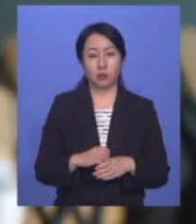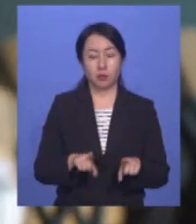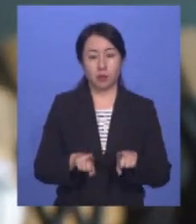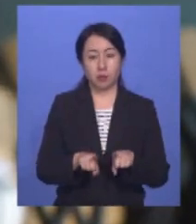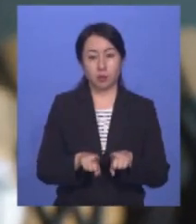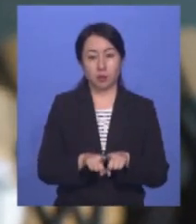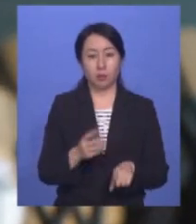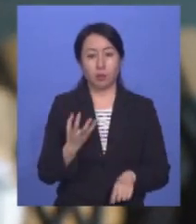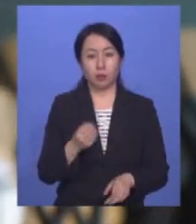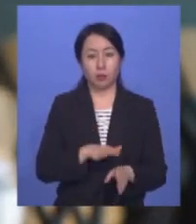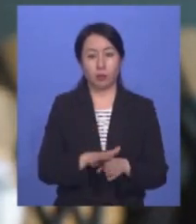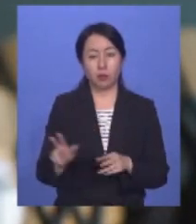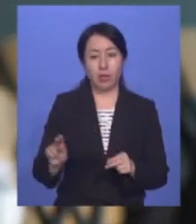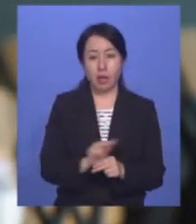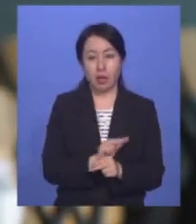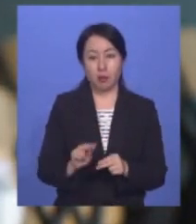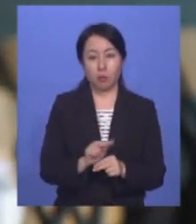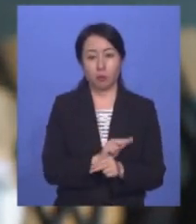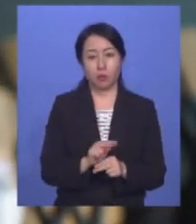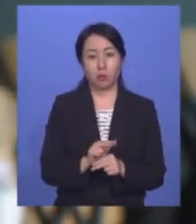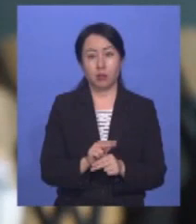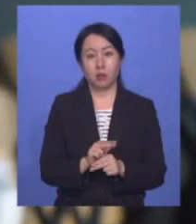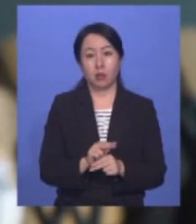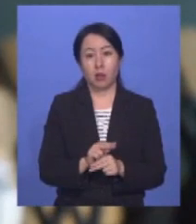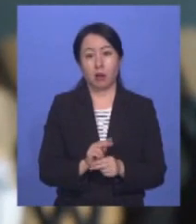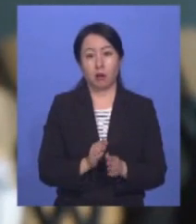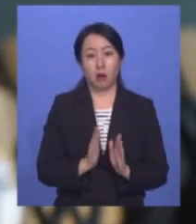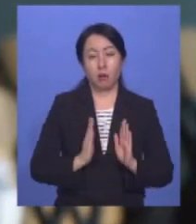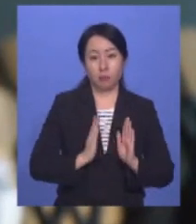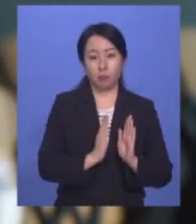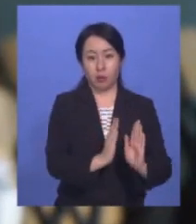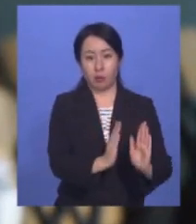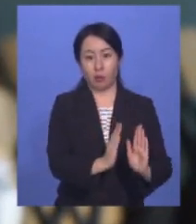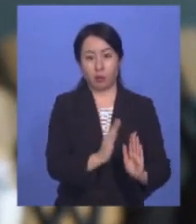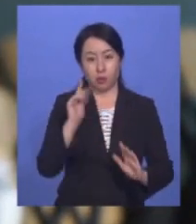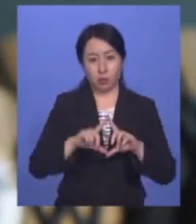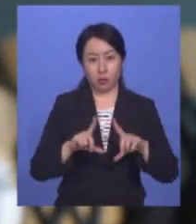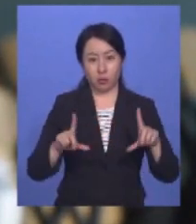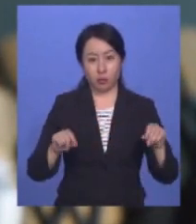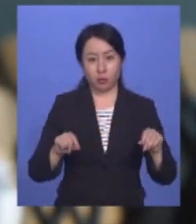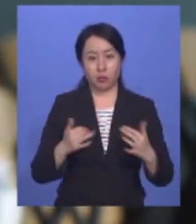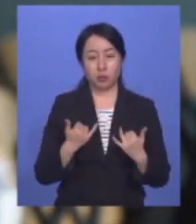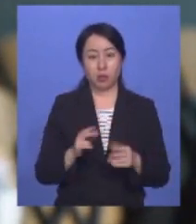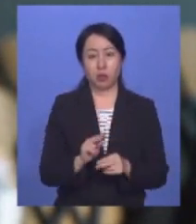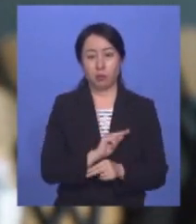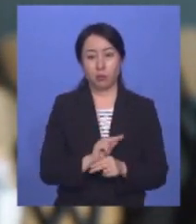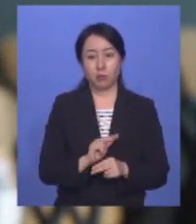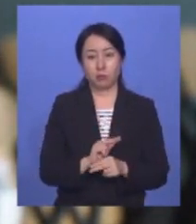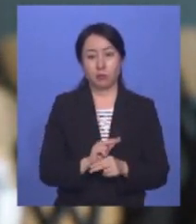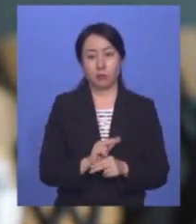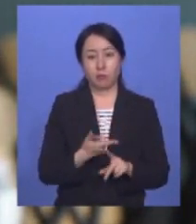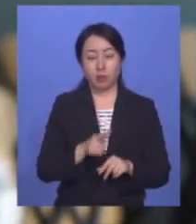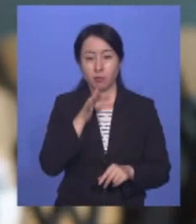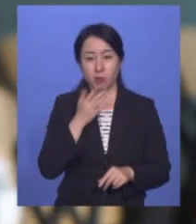также был еще осуществлен текущий ремонт перехода нашего здания. То есть было утепление, ну, в качестве уже текущего ремонта. В